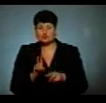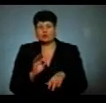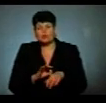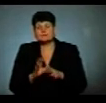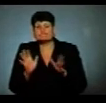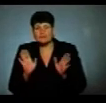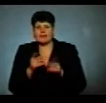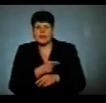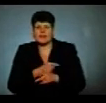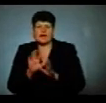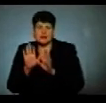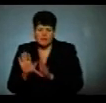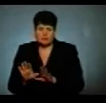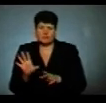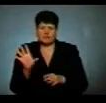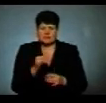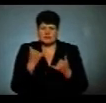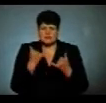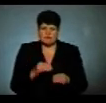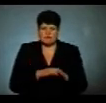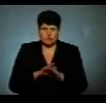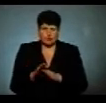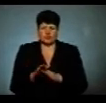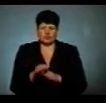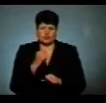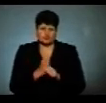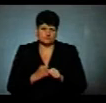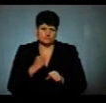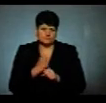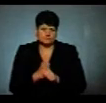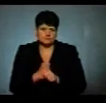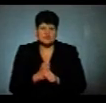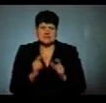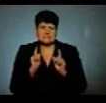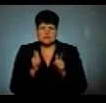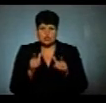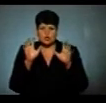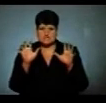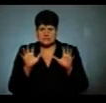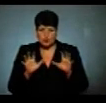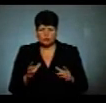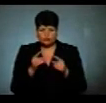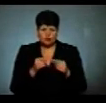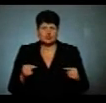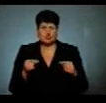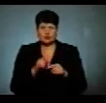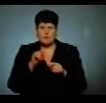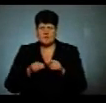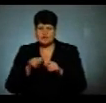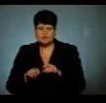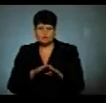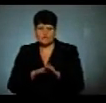лікарняну. Всі поліцейські зараз в строю будуть виконувати функціональні обов'язки згідно закону. Будуть чітко перевіряти